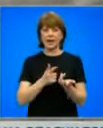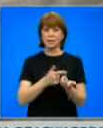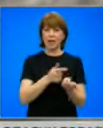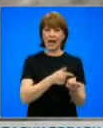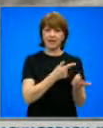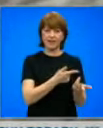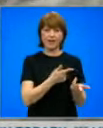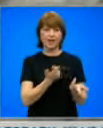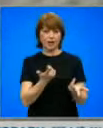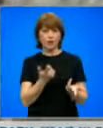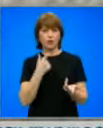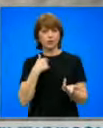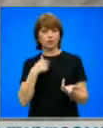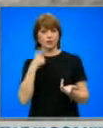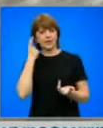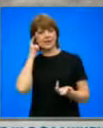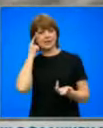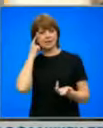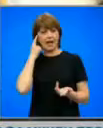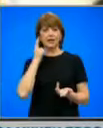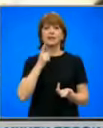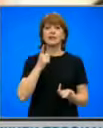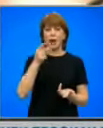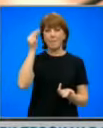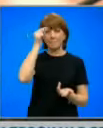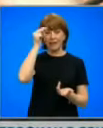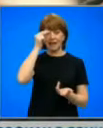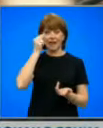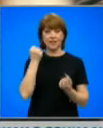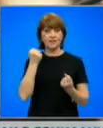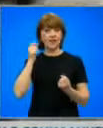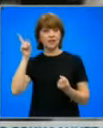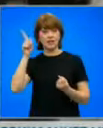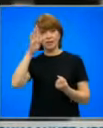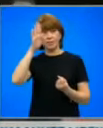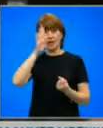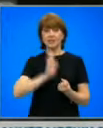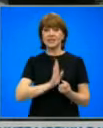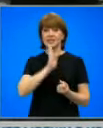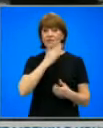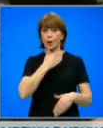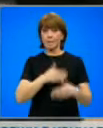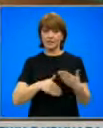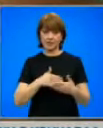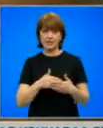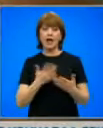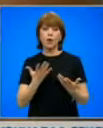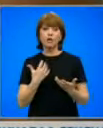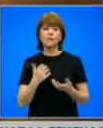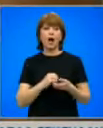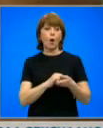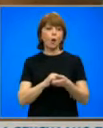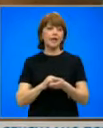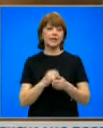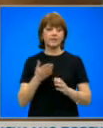зачитат всички българи в Република Северна Македония, е когато конституцията им включва колективни права.